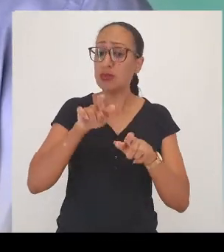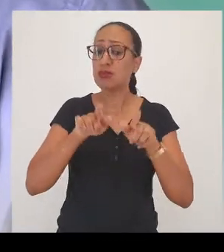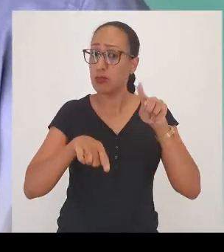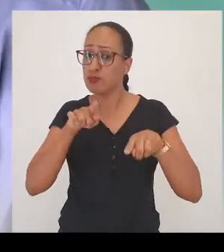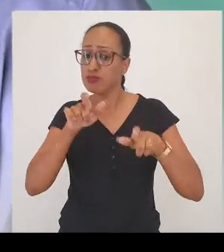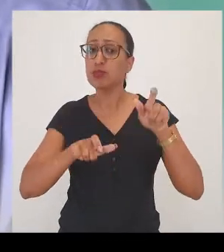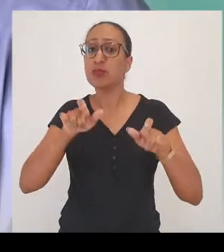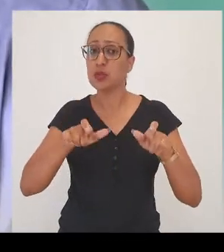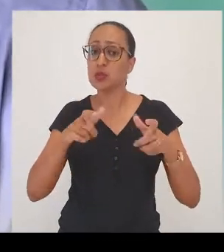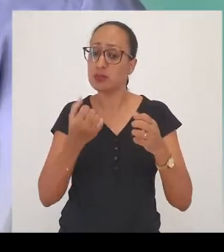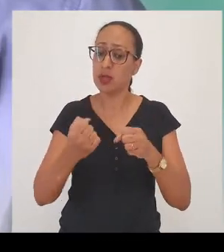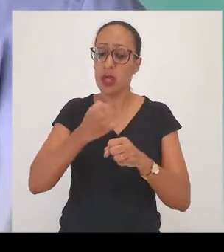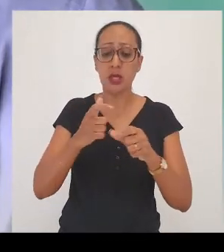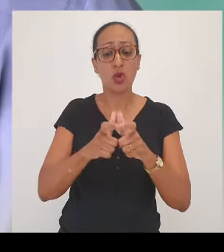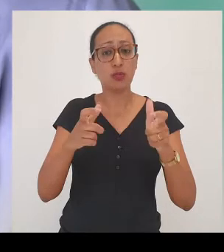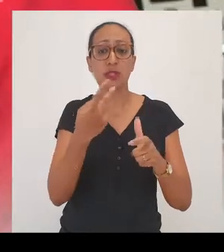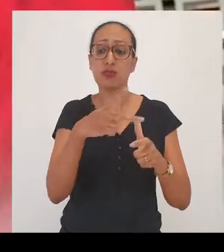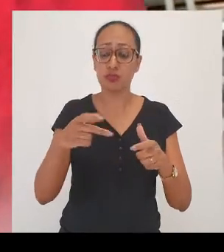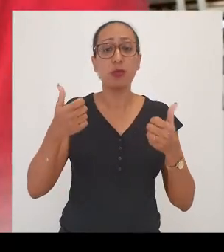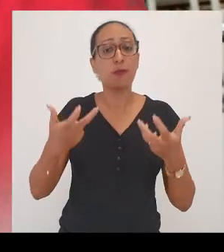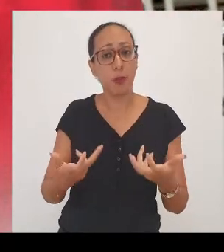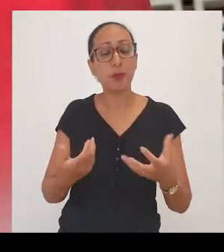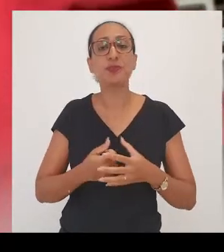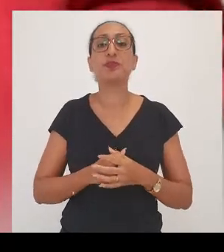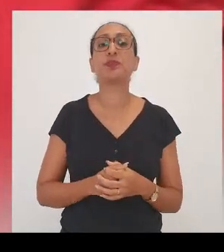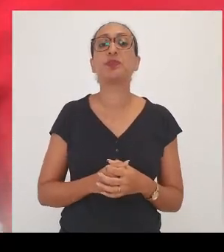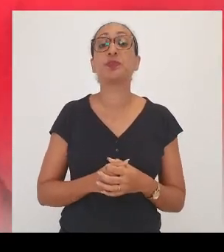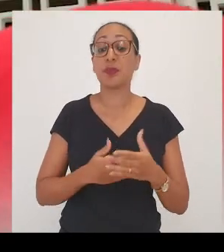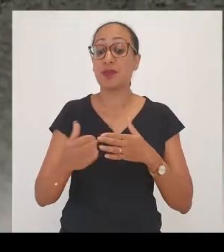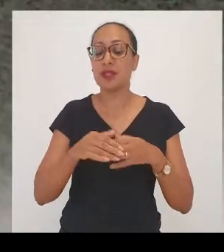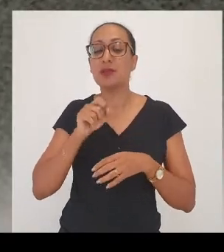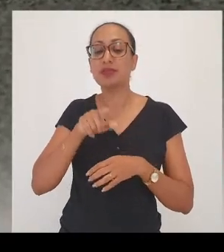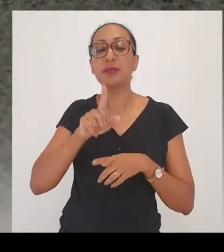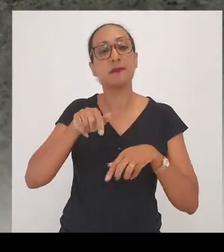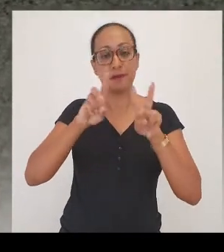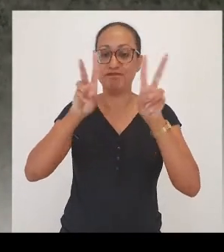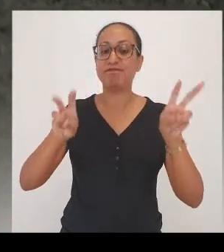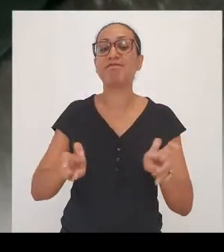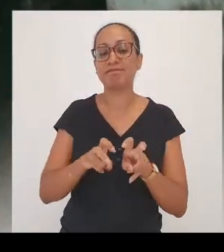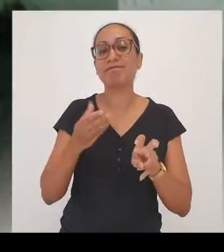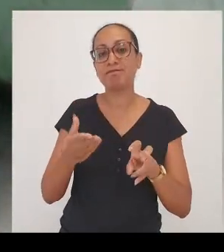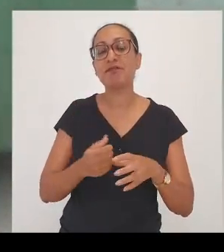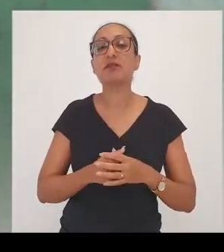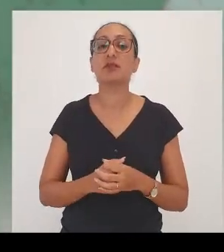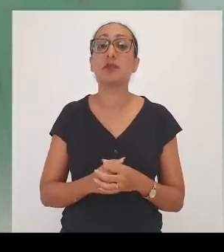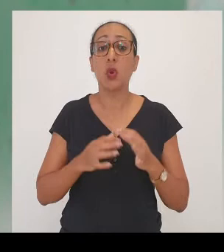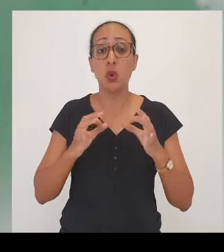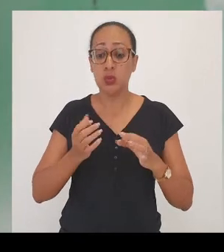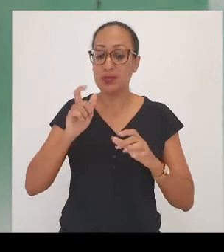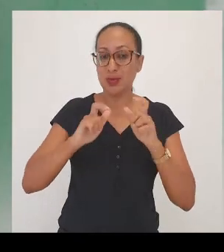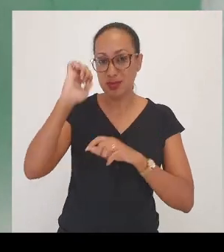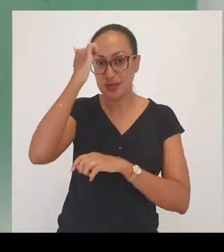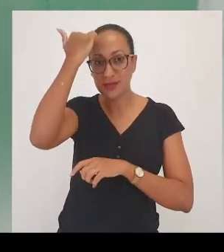des carreleurs qui veulent aussi monter leur entreprise. Le métier de carreleur chapiste demande beaucoup de qualifications. Et c'est ce